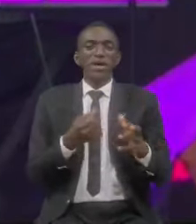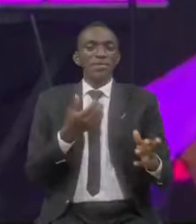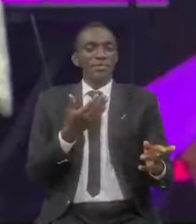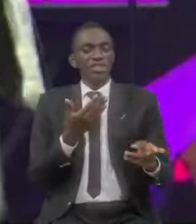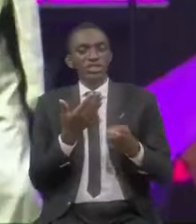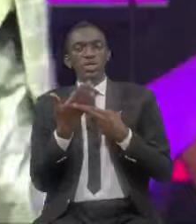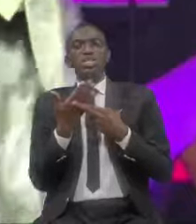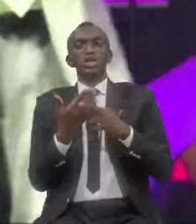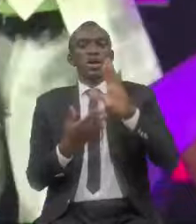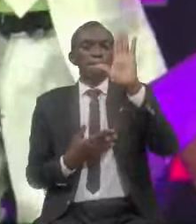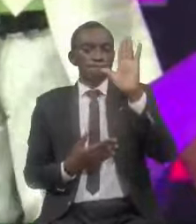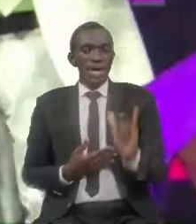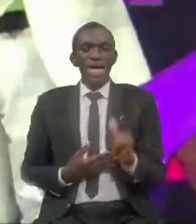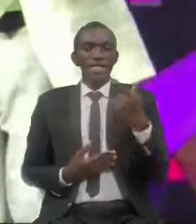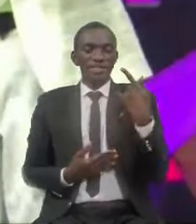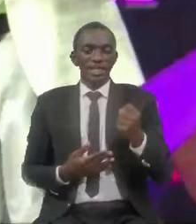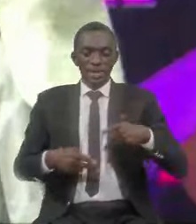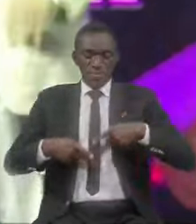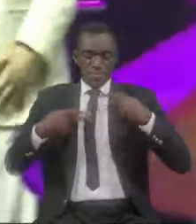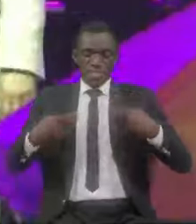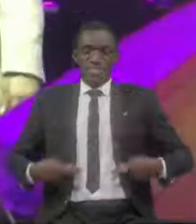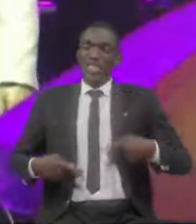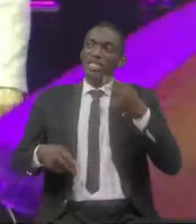C'est la restauration.